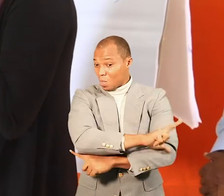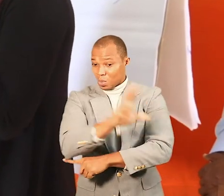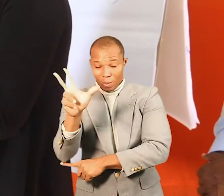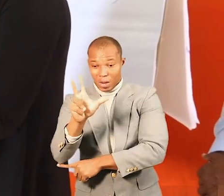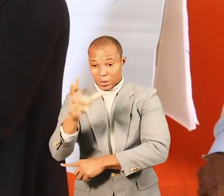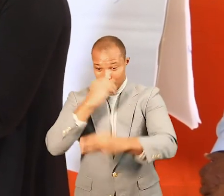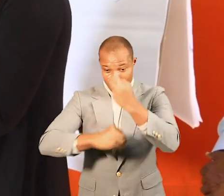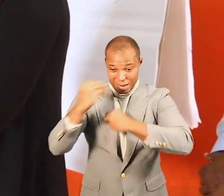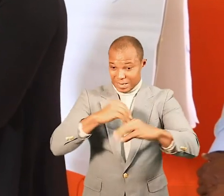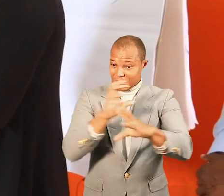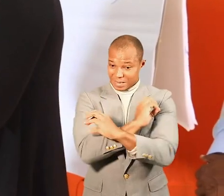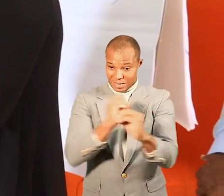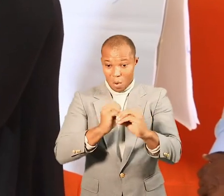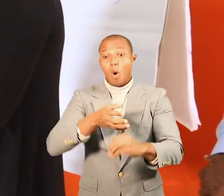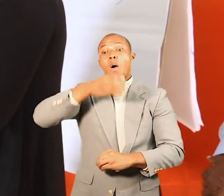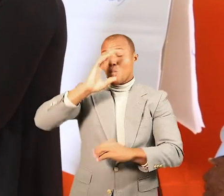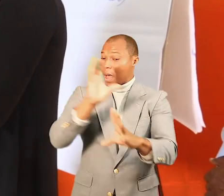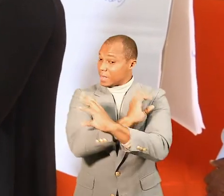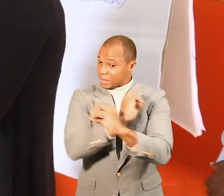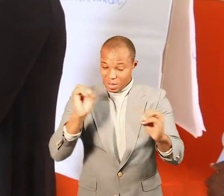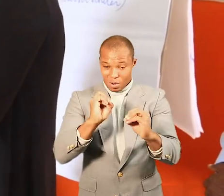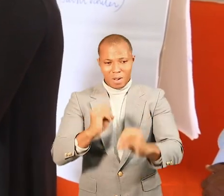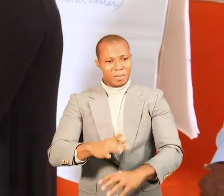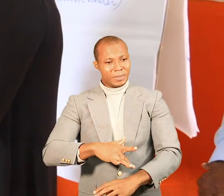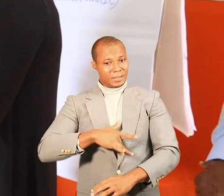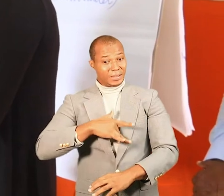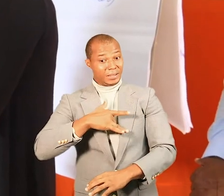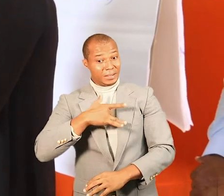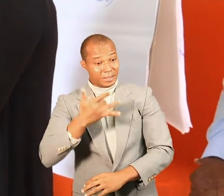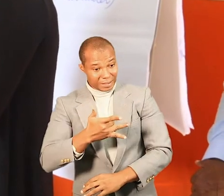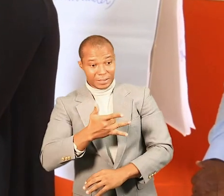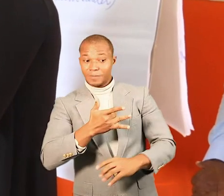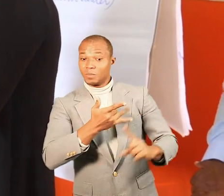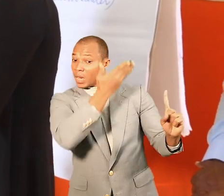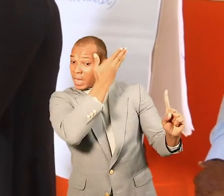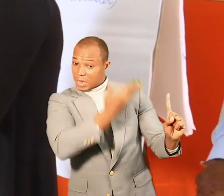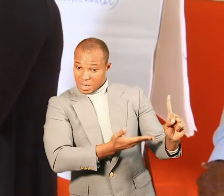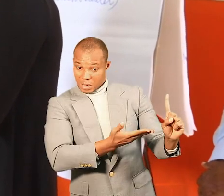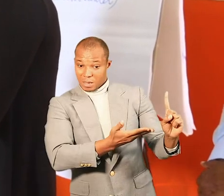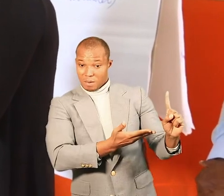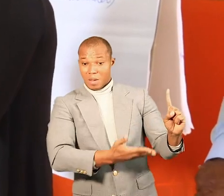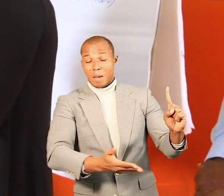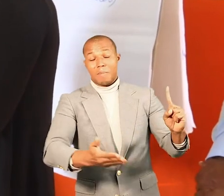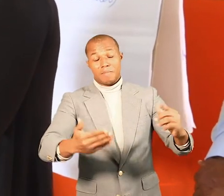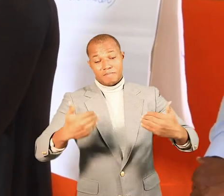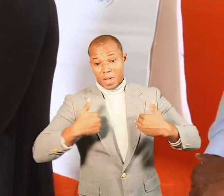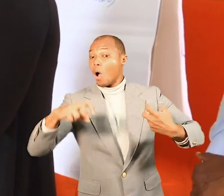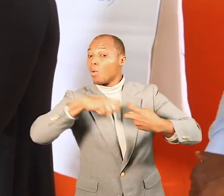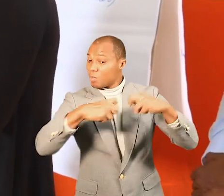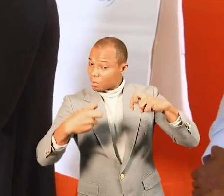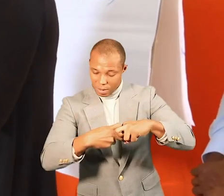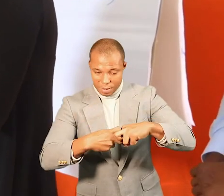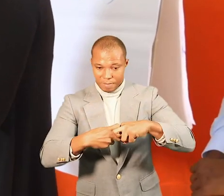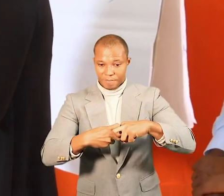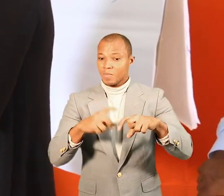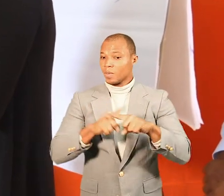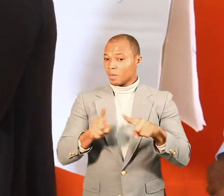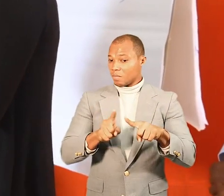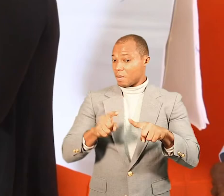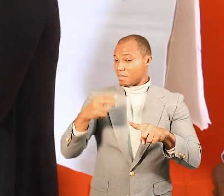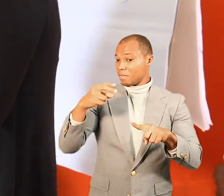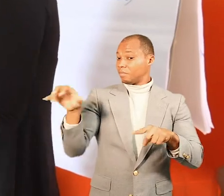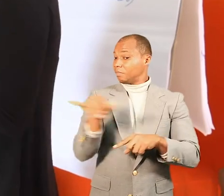3 jours là, bon côté là, il va boire de l'eau, il va manger. Là, il sentit que tout le monde n'a